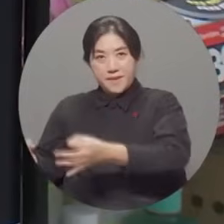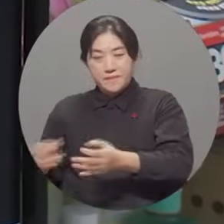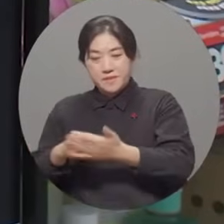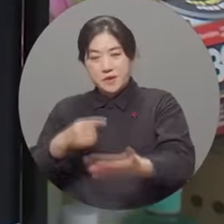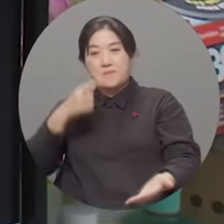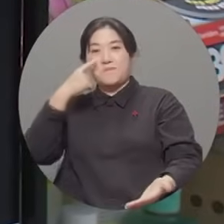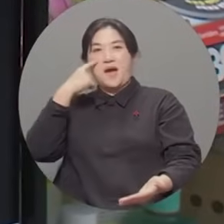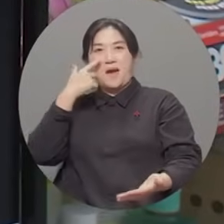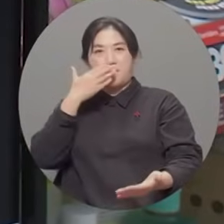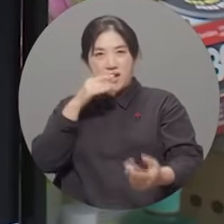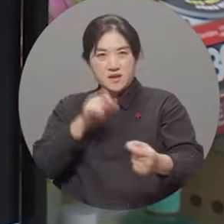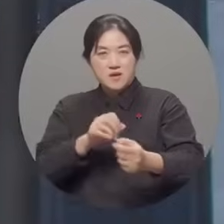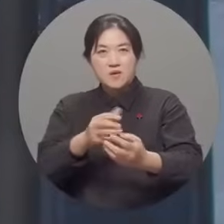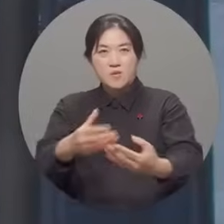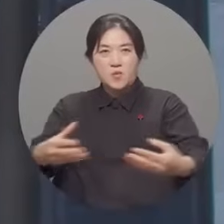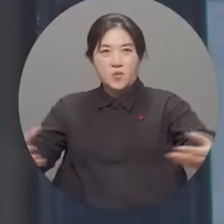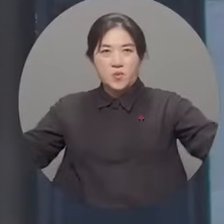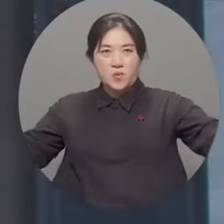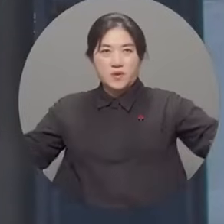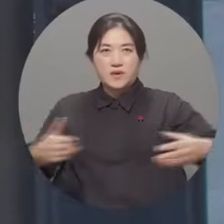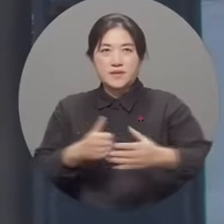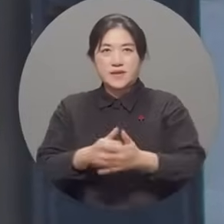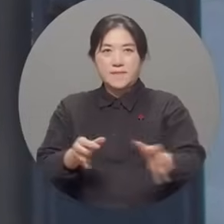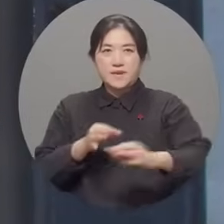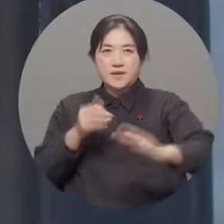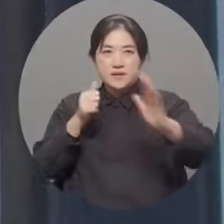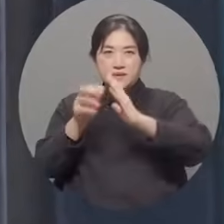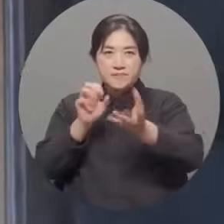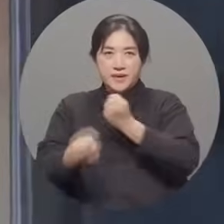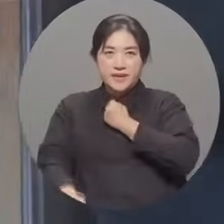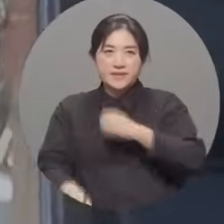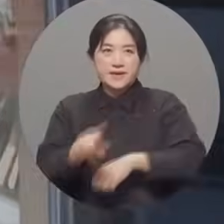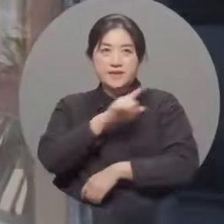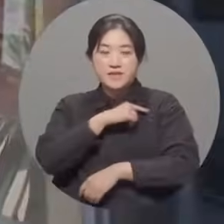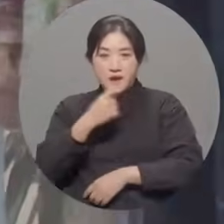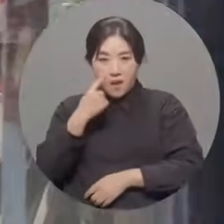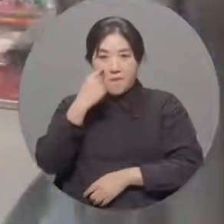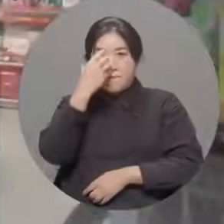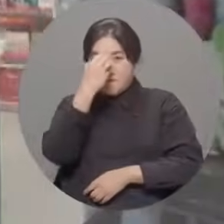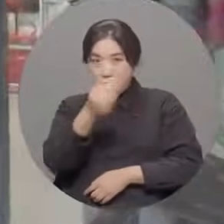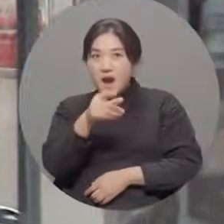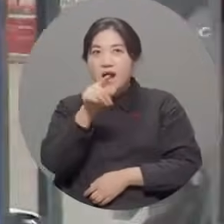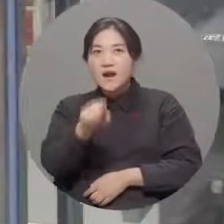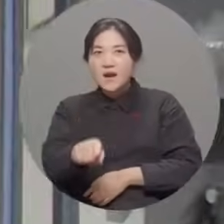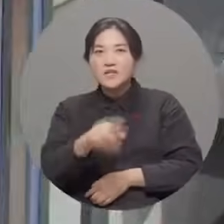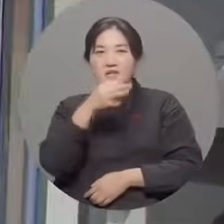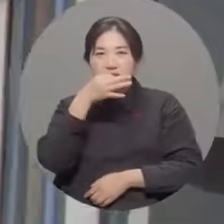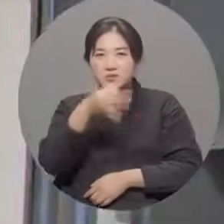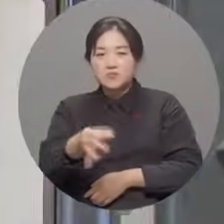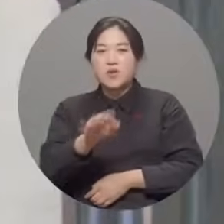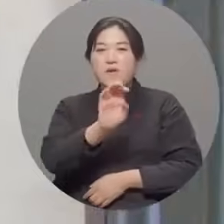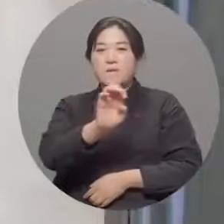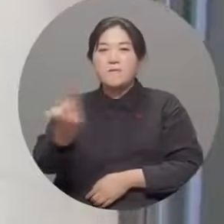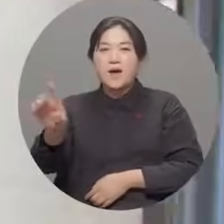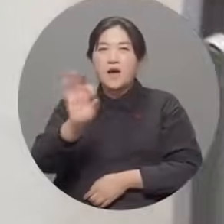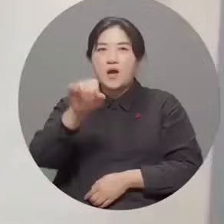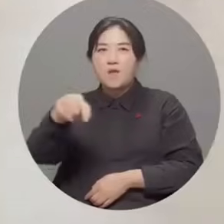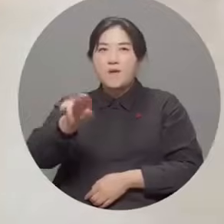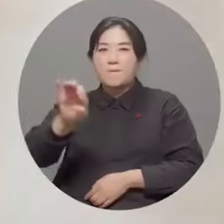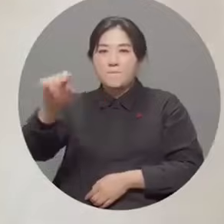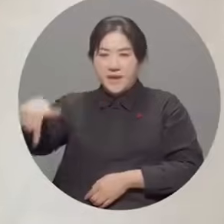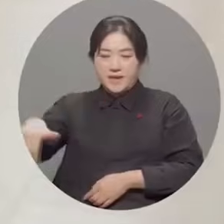매대에 몰려 있습니다. 매장에 들어서자마자 가장 먼저 보이는 매대를 파워팩이라고 합니다.